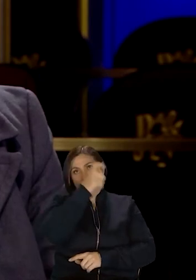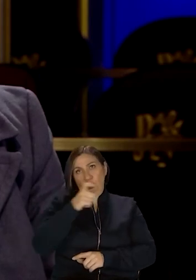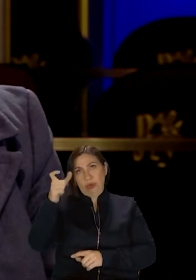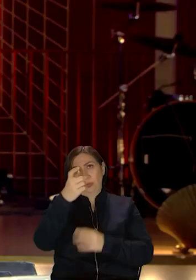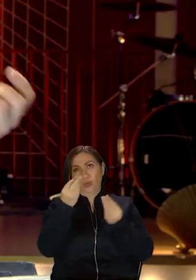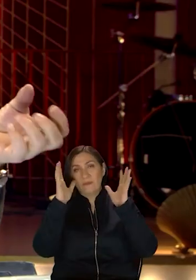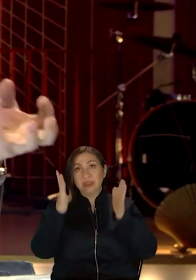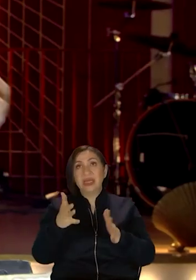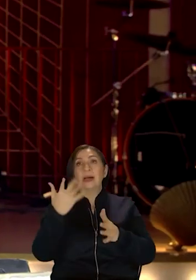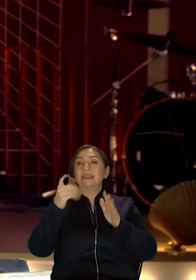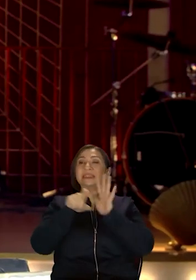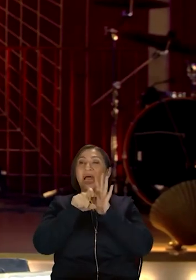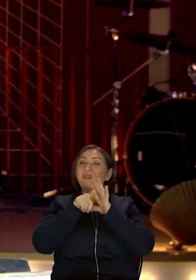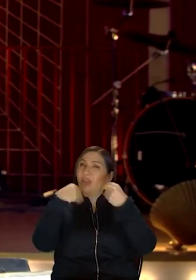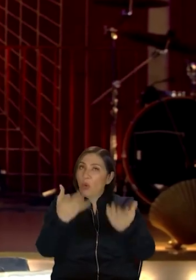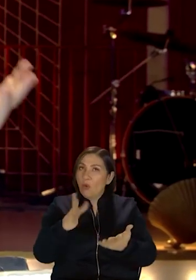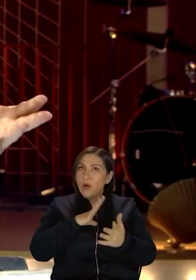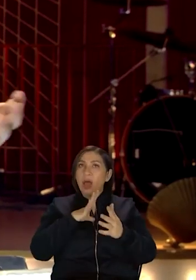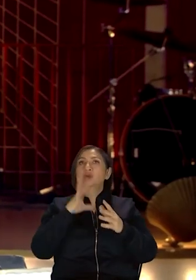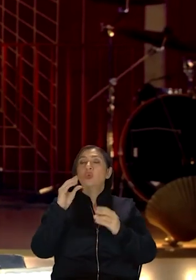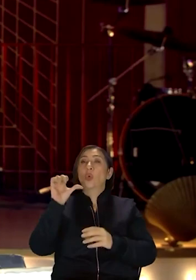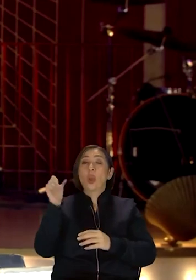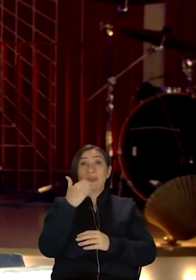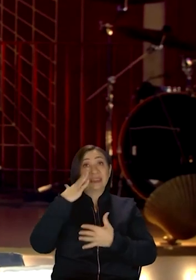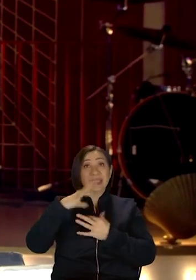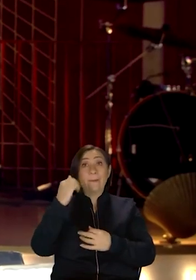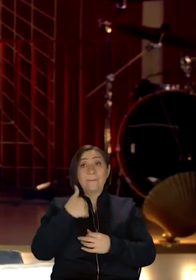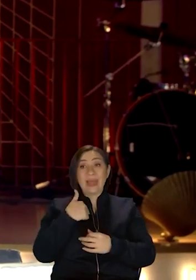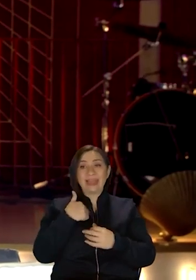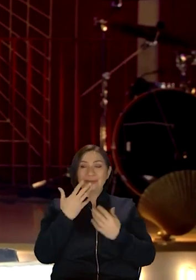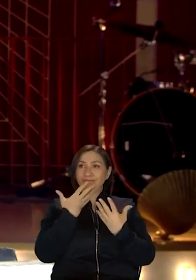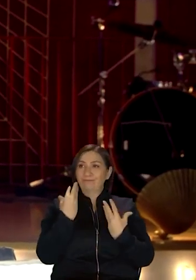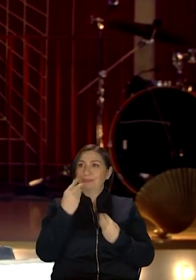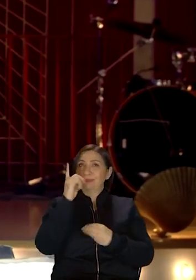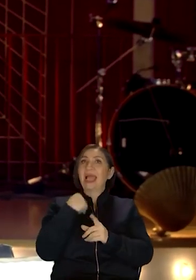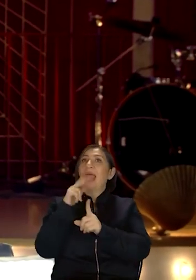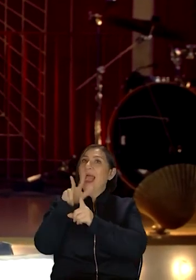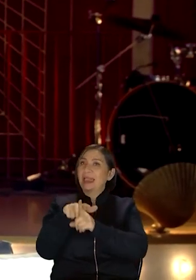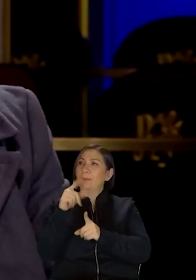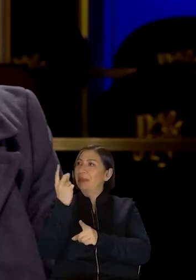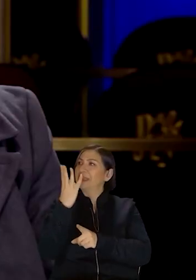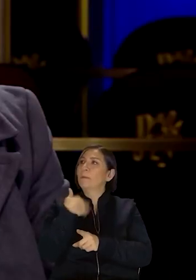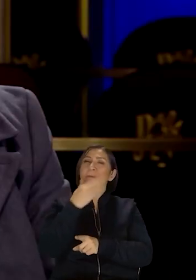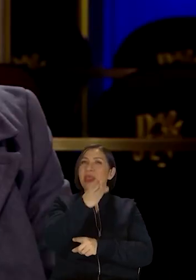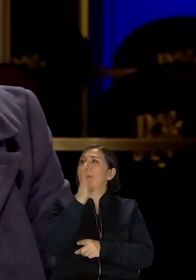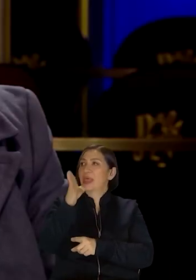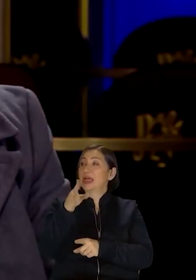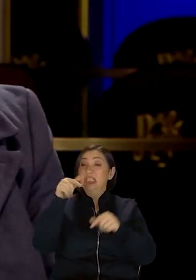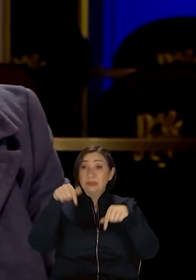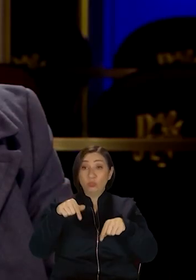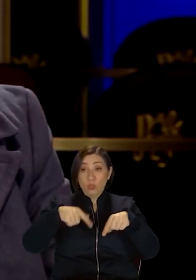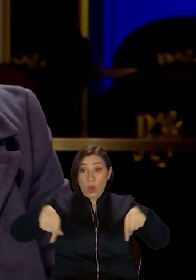Hatta bazılarında işte sertifikalar veriliyor bilmem falan. Çok önemli insanlar. Ben de eli yüzü düzgün olan bir tanesine katıldım. Birkaç yere gittim.